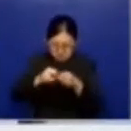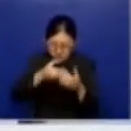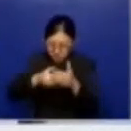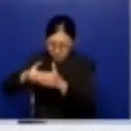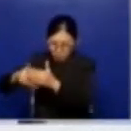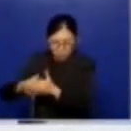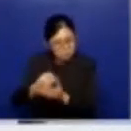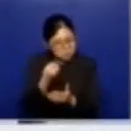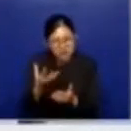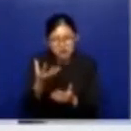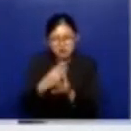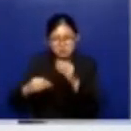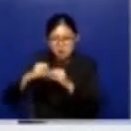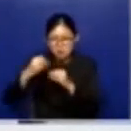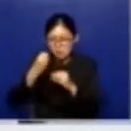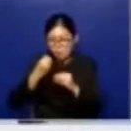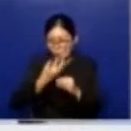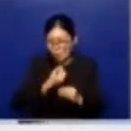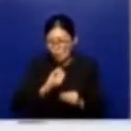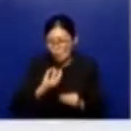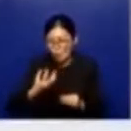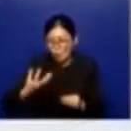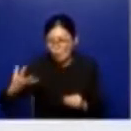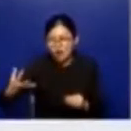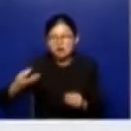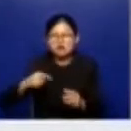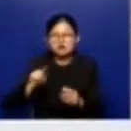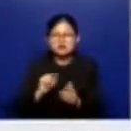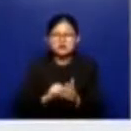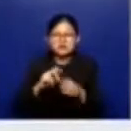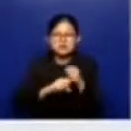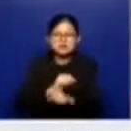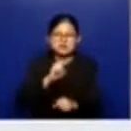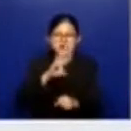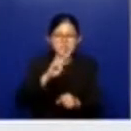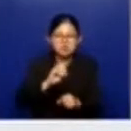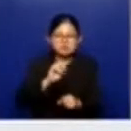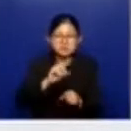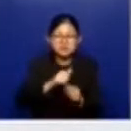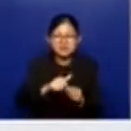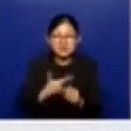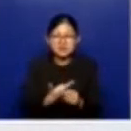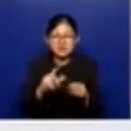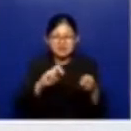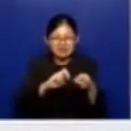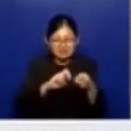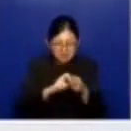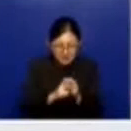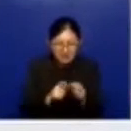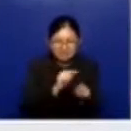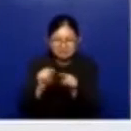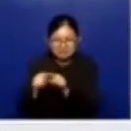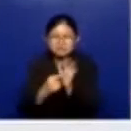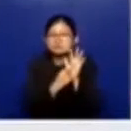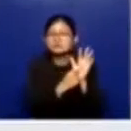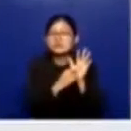าวกระโดดขึ้นมาซึ่งในปี2561นะครับคดีที่เกิดขึ้นต่างๆเกี่ยวข้องกับยาเสพติดอย่างเช่นผ